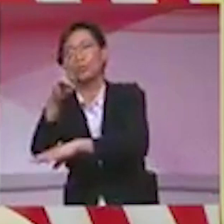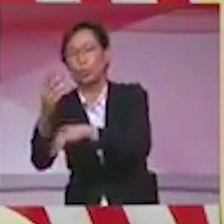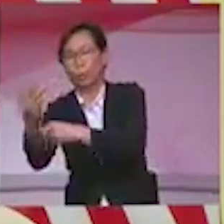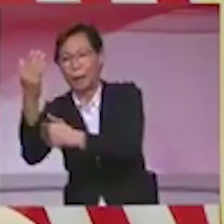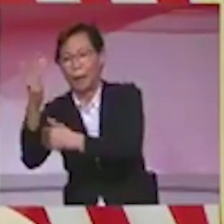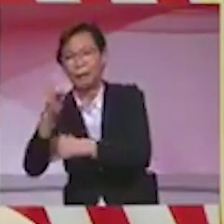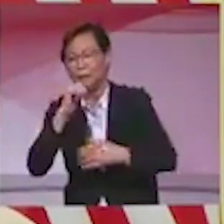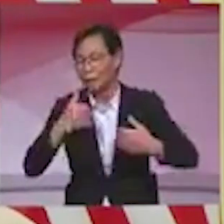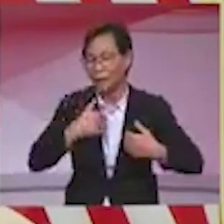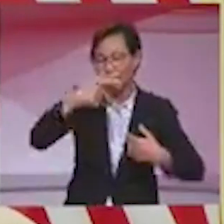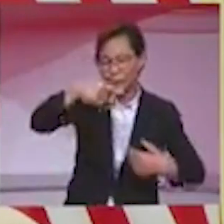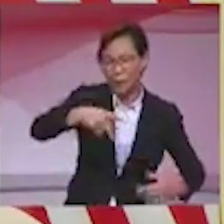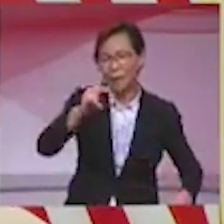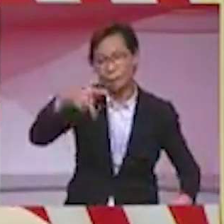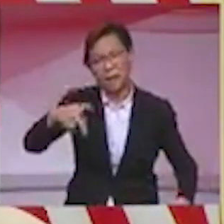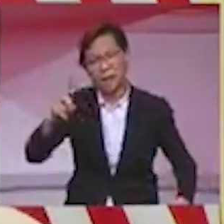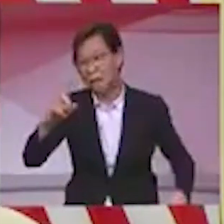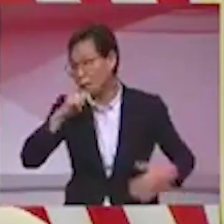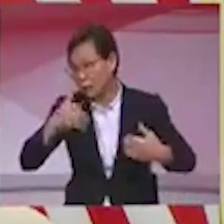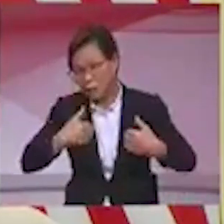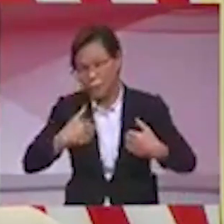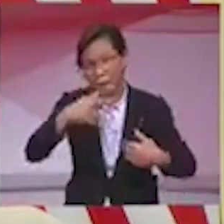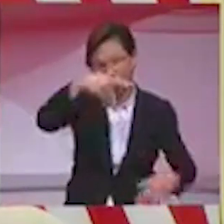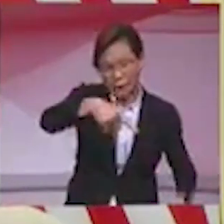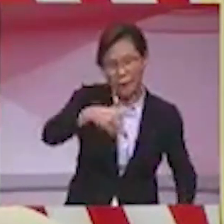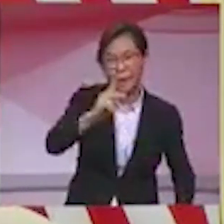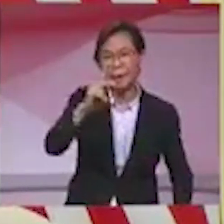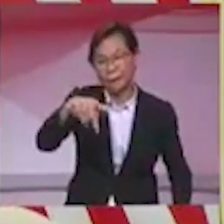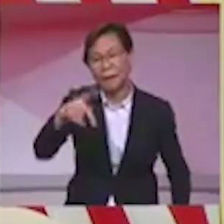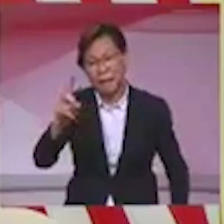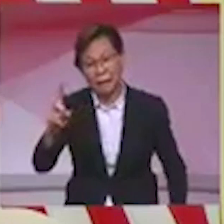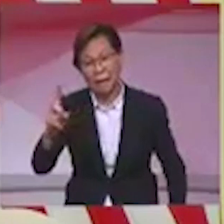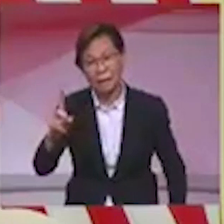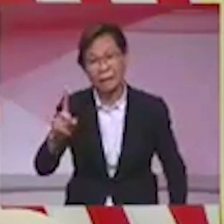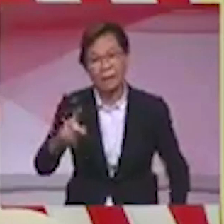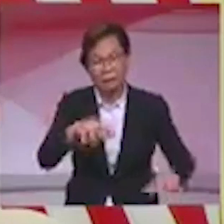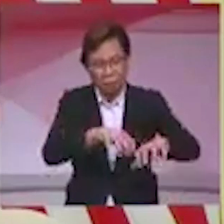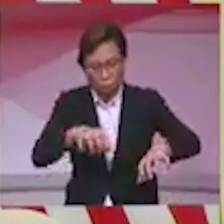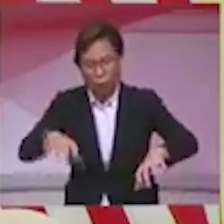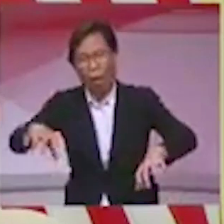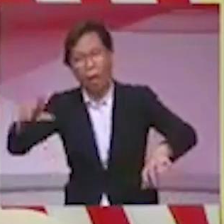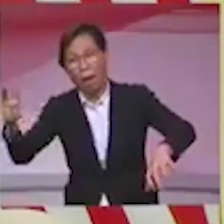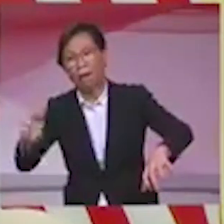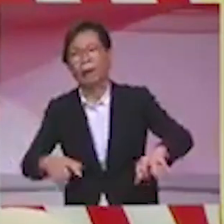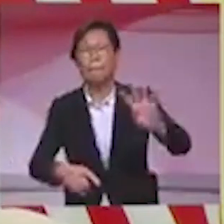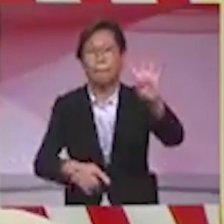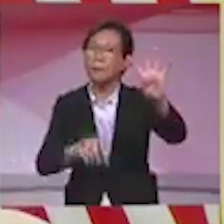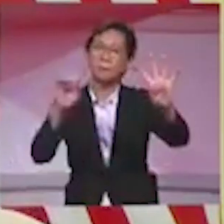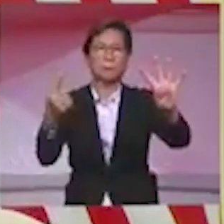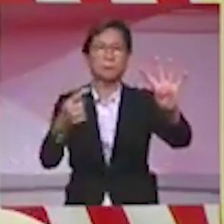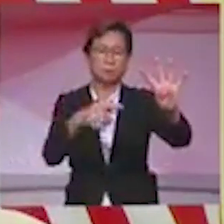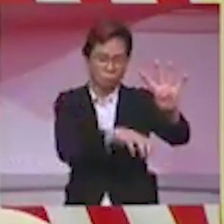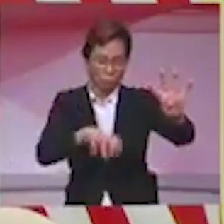VP atau pcpd tidak ada fipdes original pipi di daerah-daerah lain selain berdampak itu